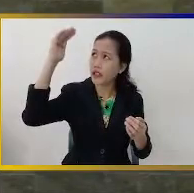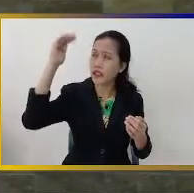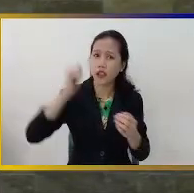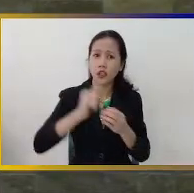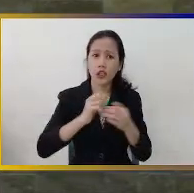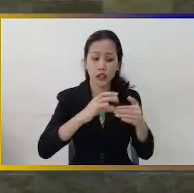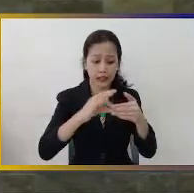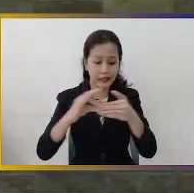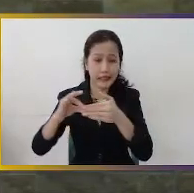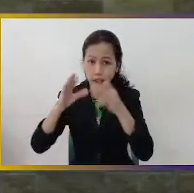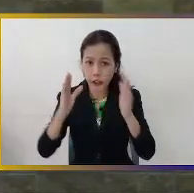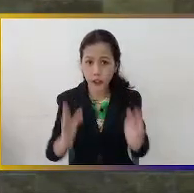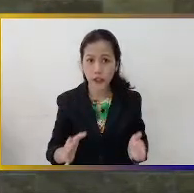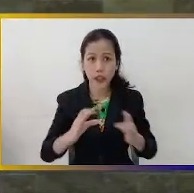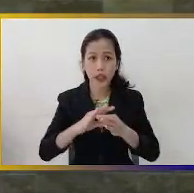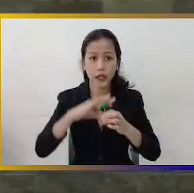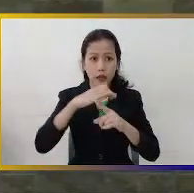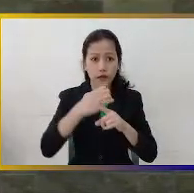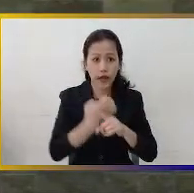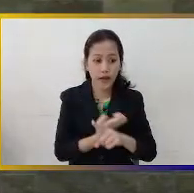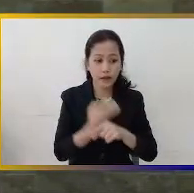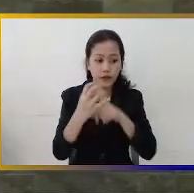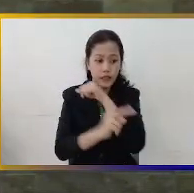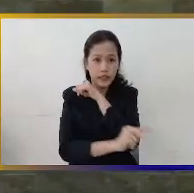i-deal yung bawat